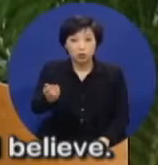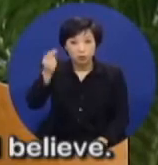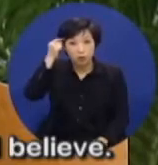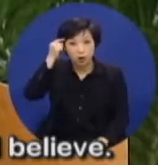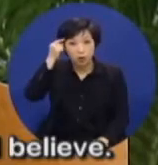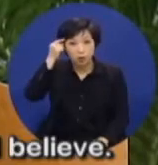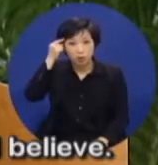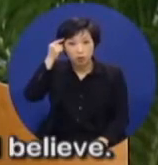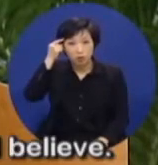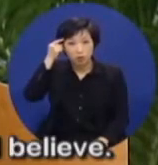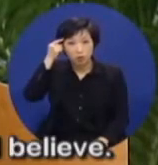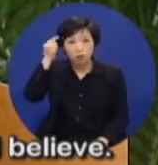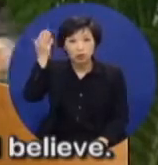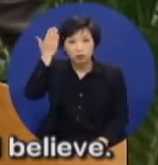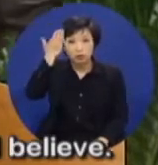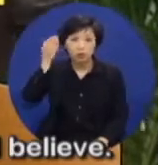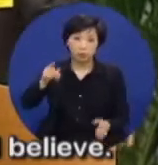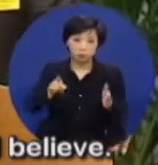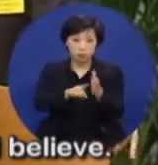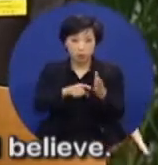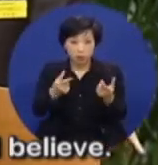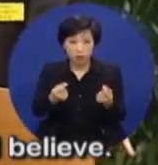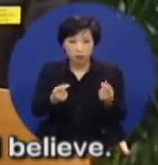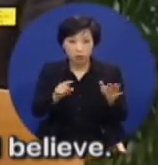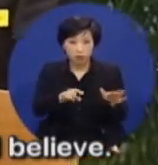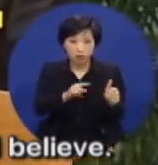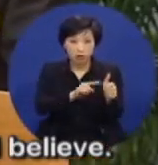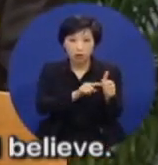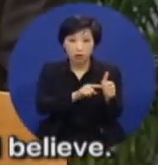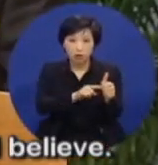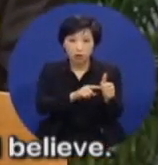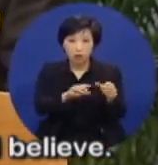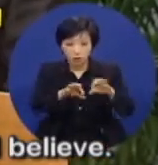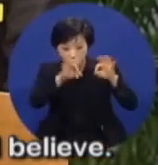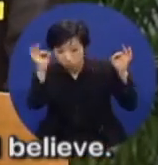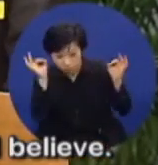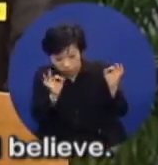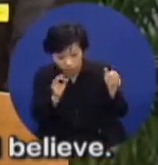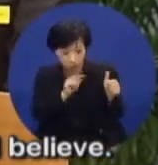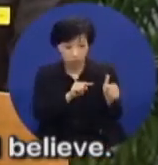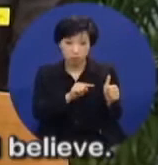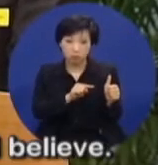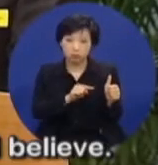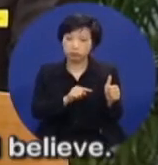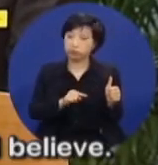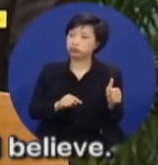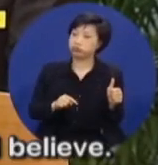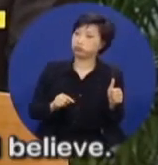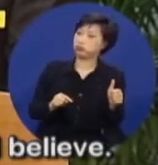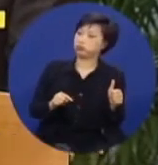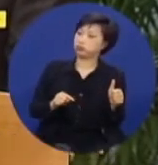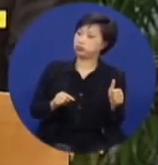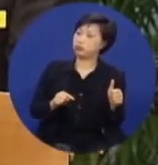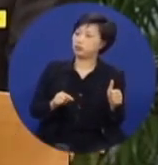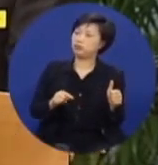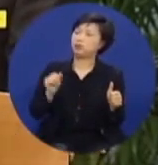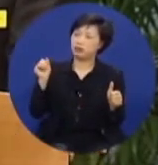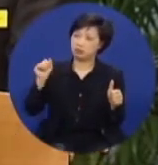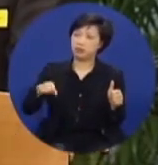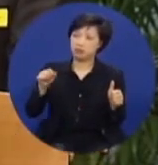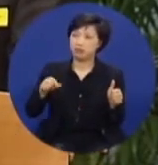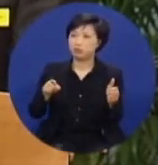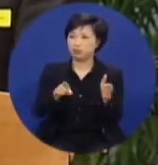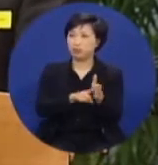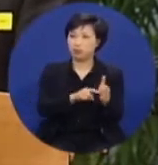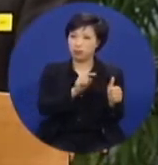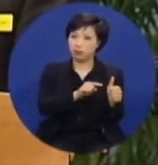뭐 같은데 그 사람의 중심의 실상 1 뭐 그러면 못 받기도 있지 무